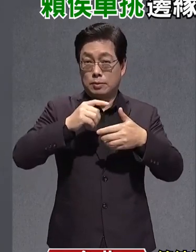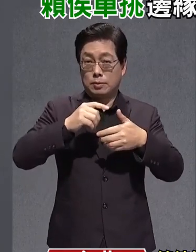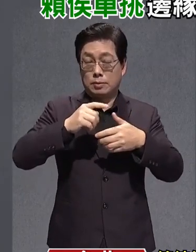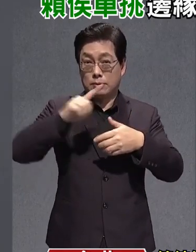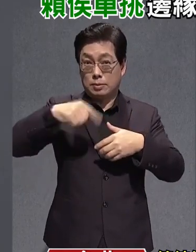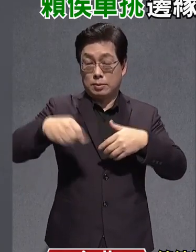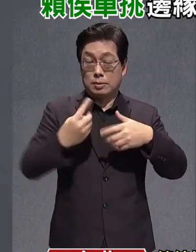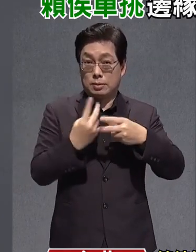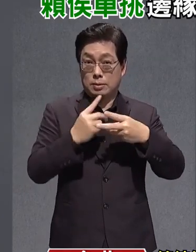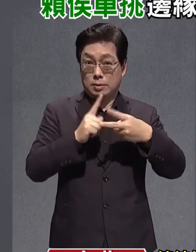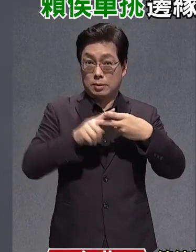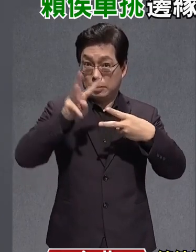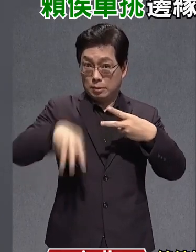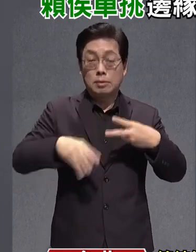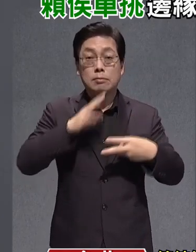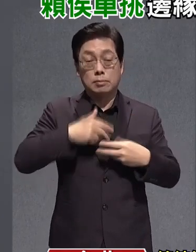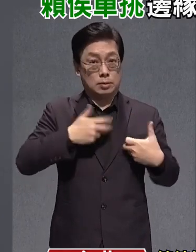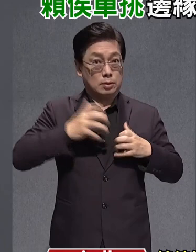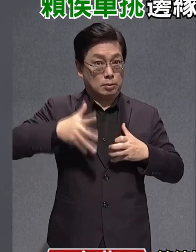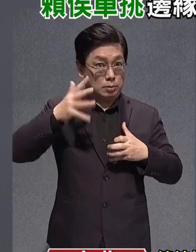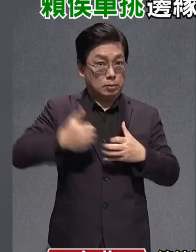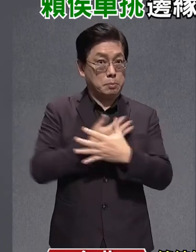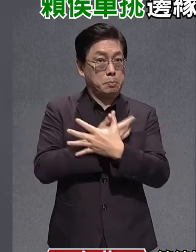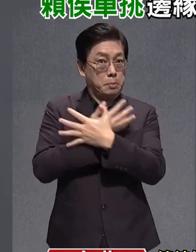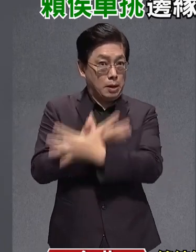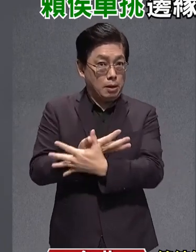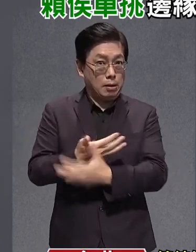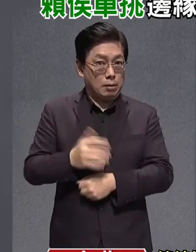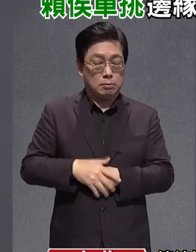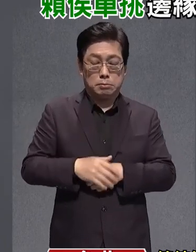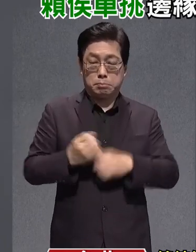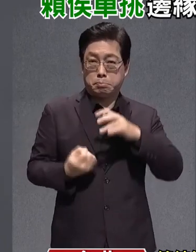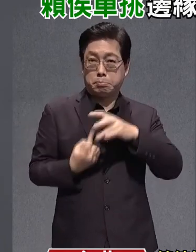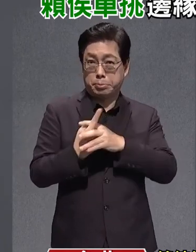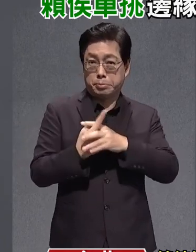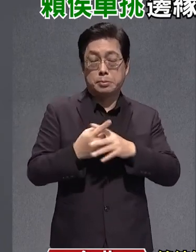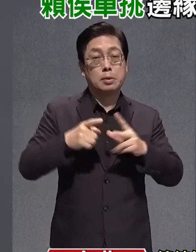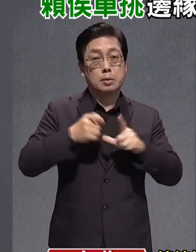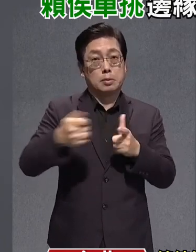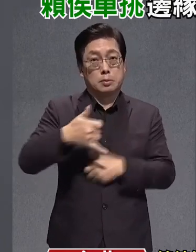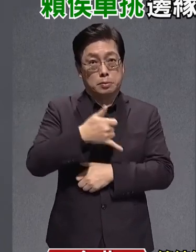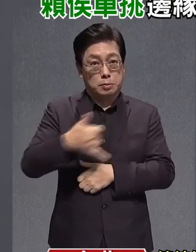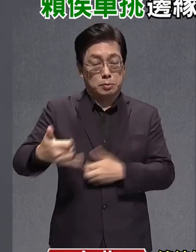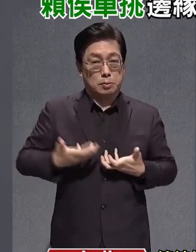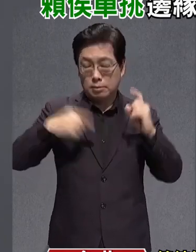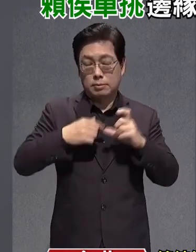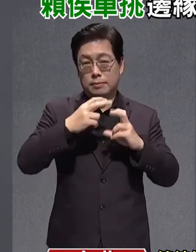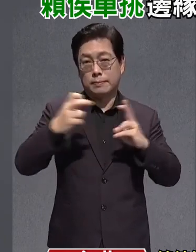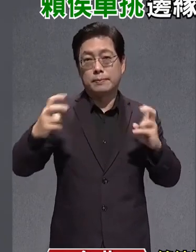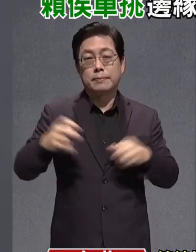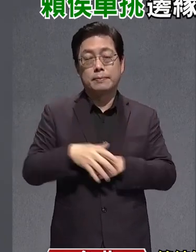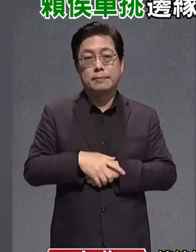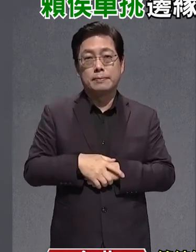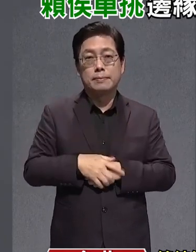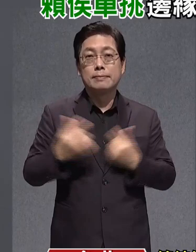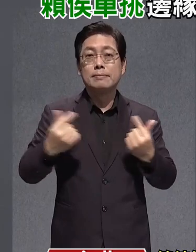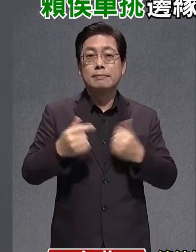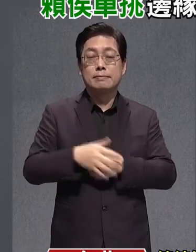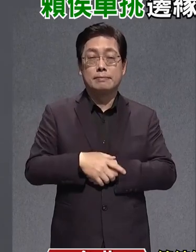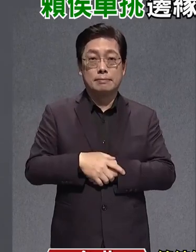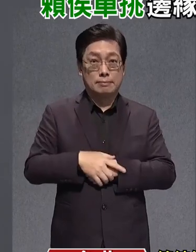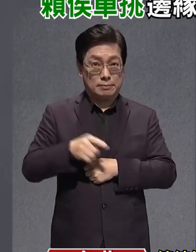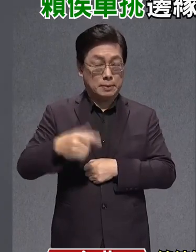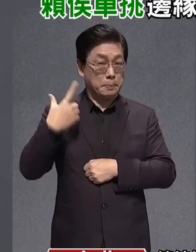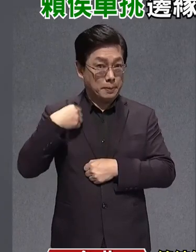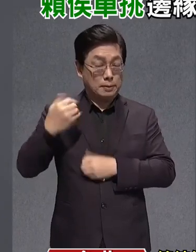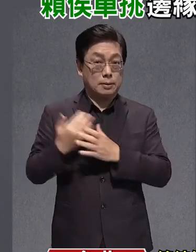宅进得过蔡英文总统颁发的杰出公务员贡献奖，尤其产业发展局